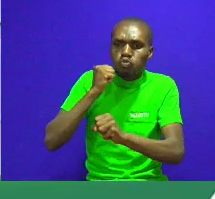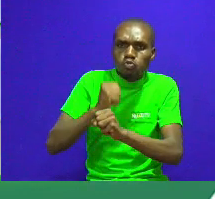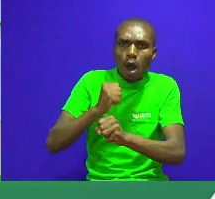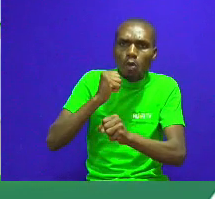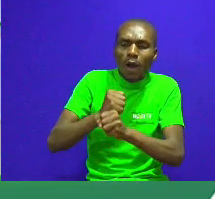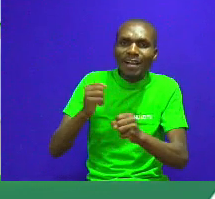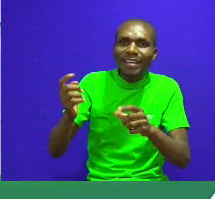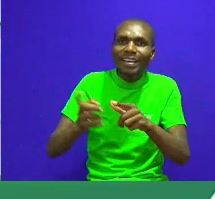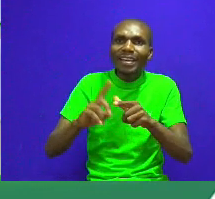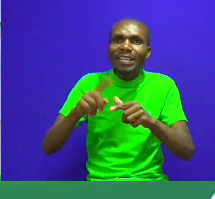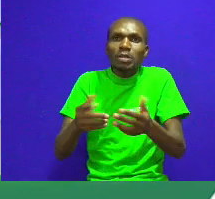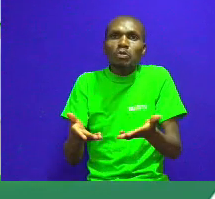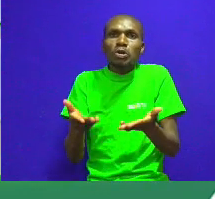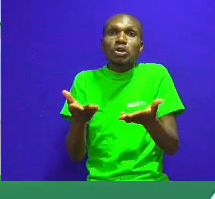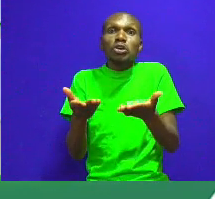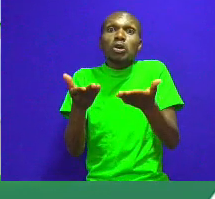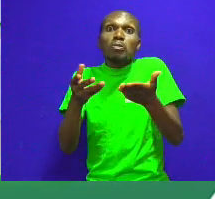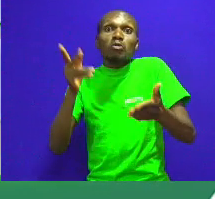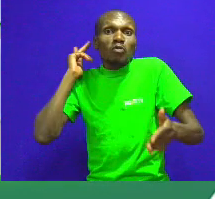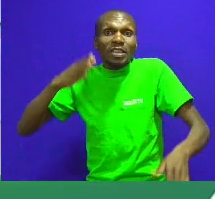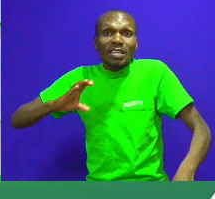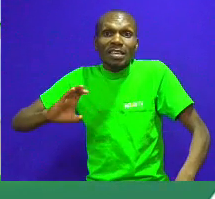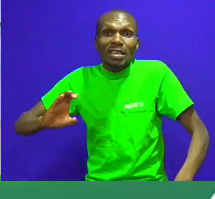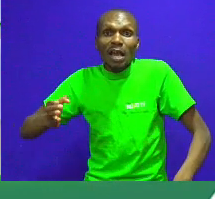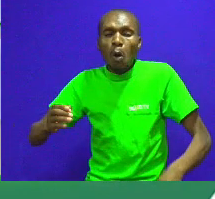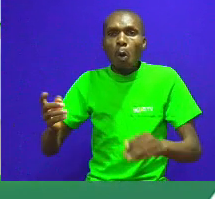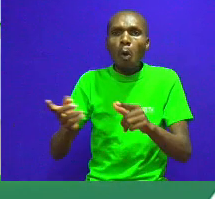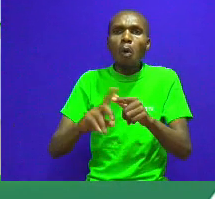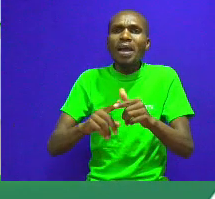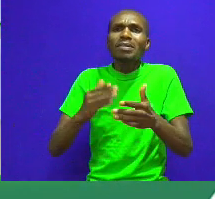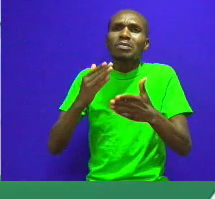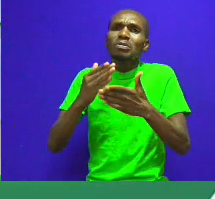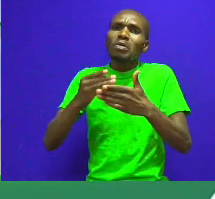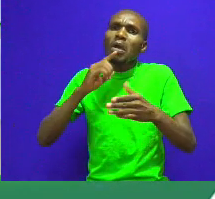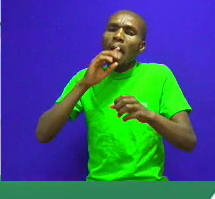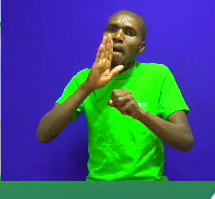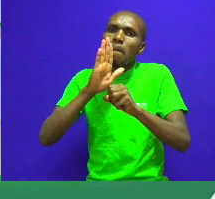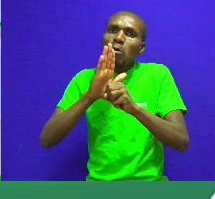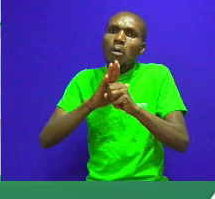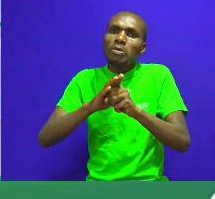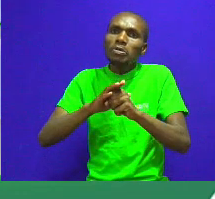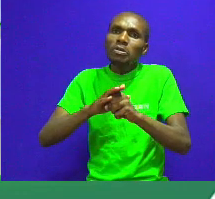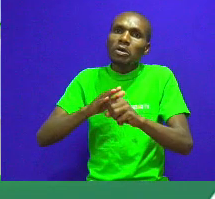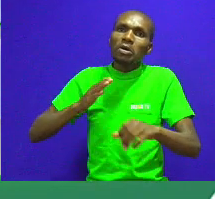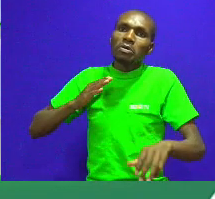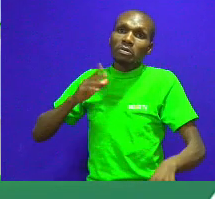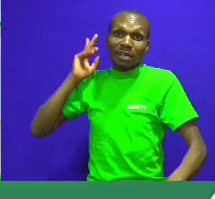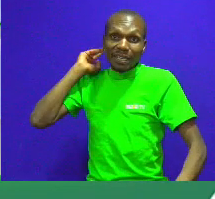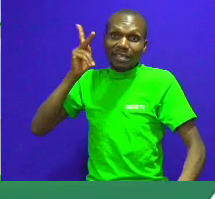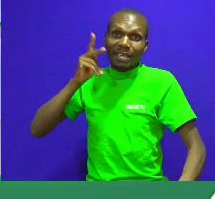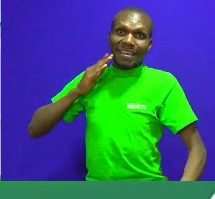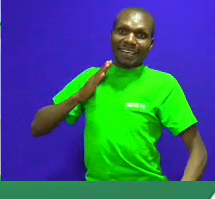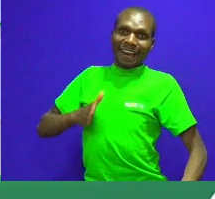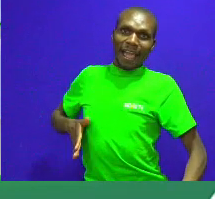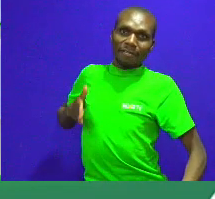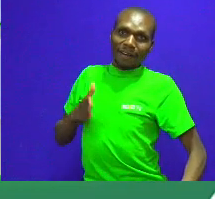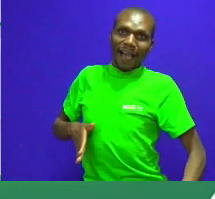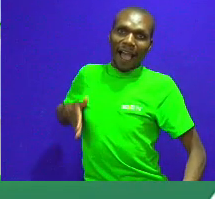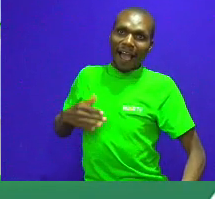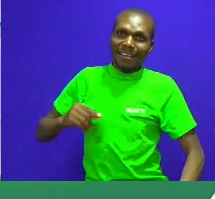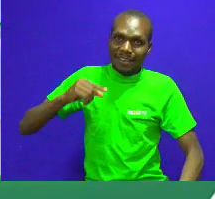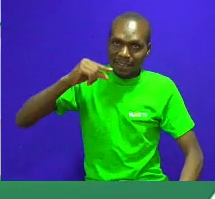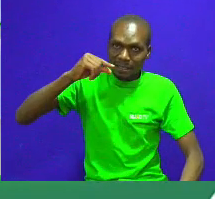go kinia e county yo baigo ni go baini kebuna ni go eduke yuera chikuru kwa Kisii Naivas Mall